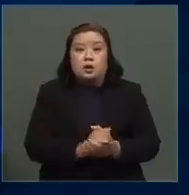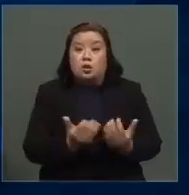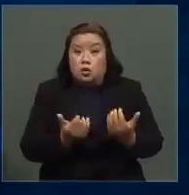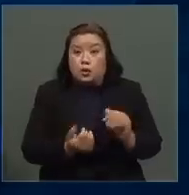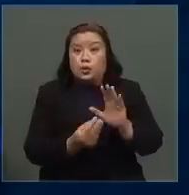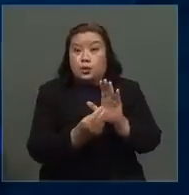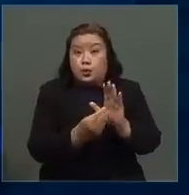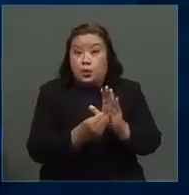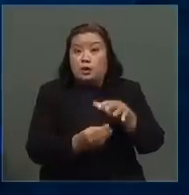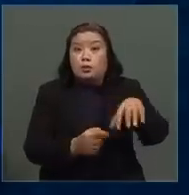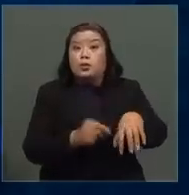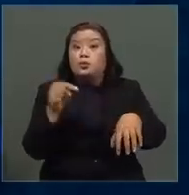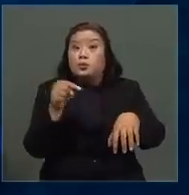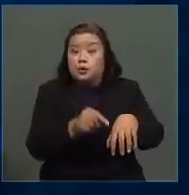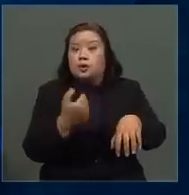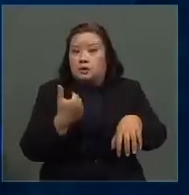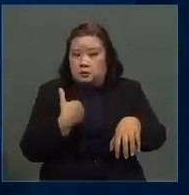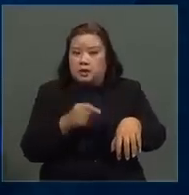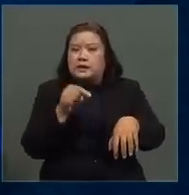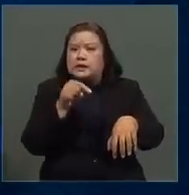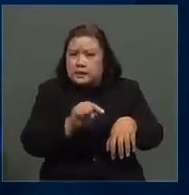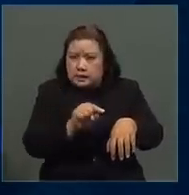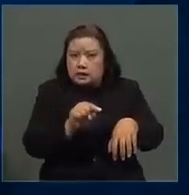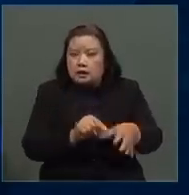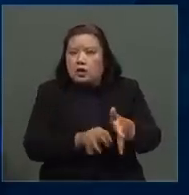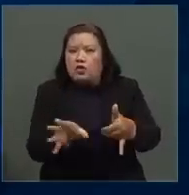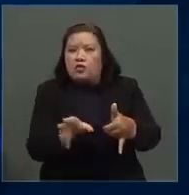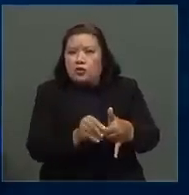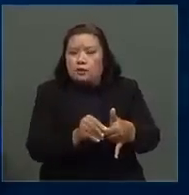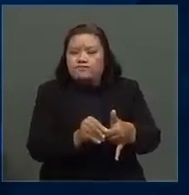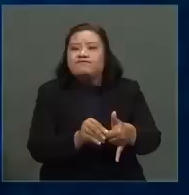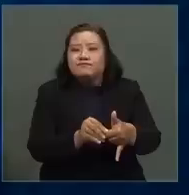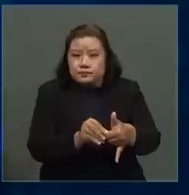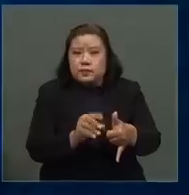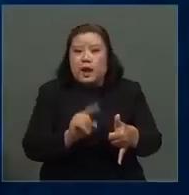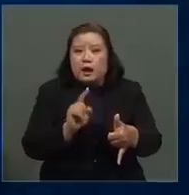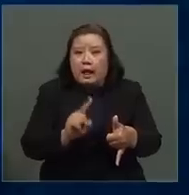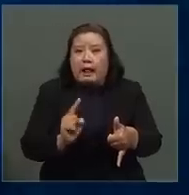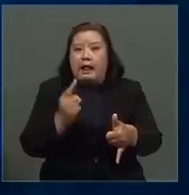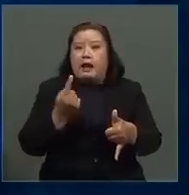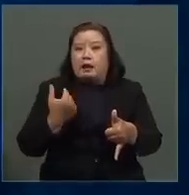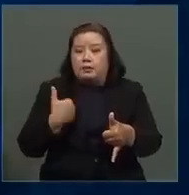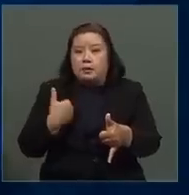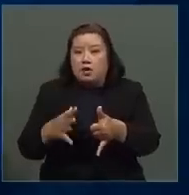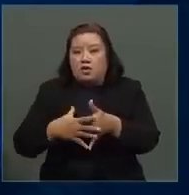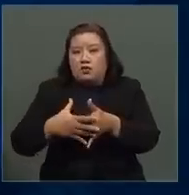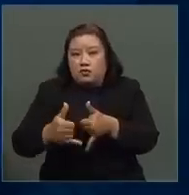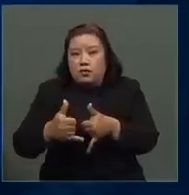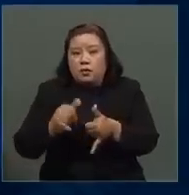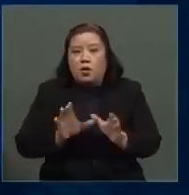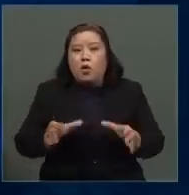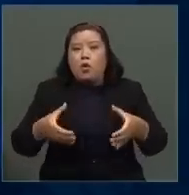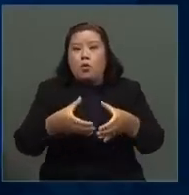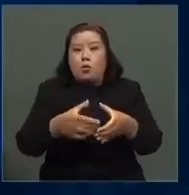กรุงเทพฯเนี่ยเรียกตามปัจจัยเสี่ยงด้วยจะเห็นได้ชัดว่าในส่วนของสัมผัสกับผู้ป่วยรวม